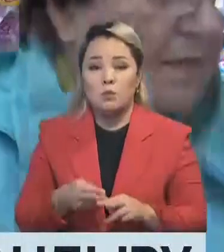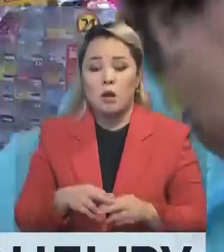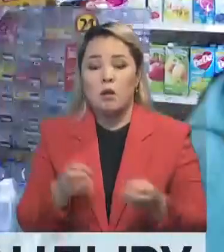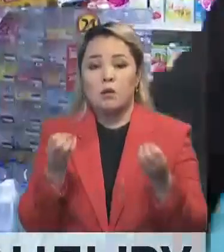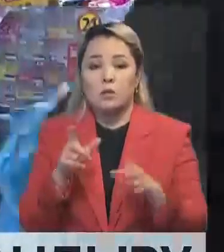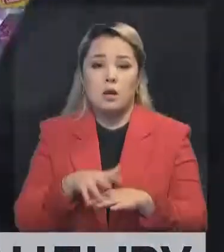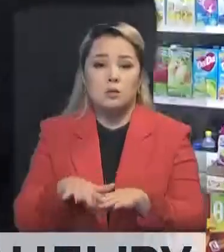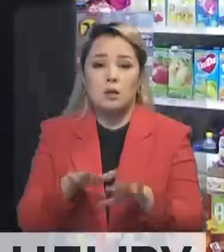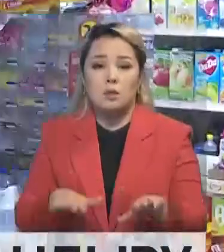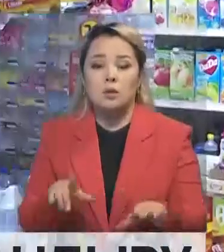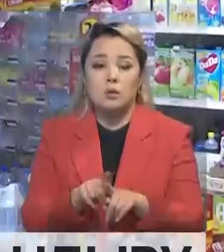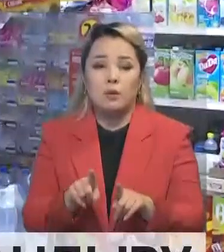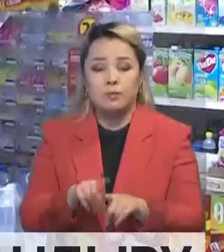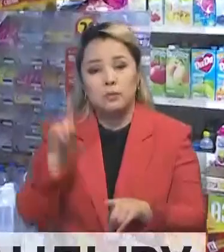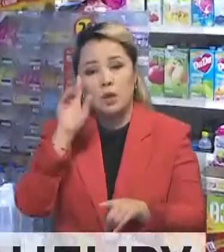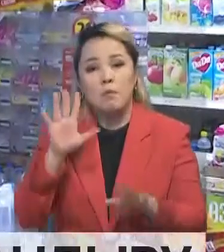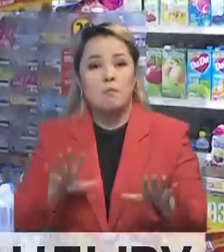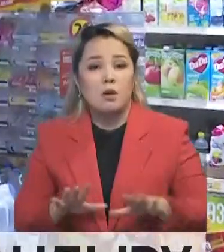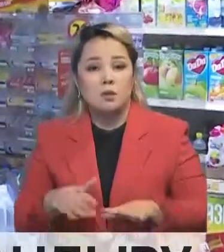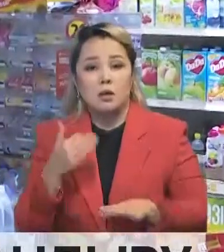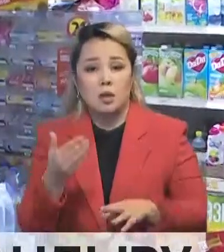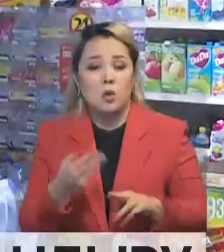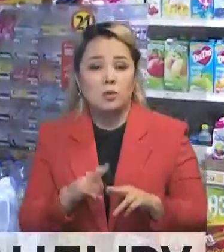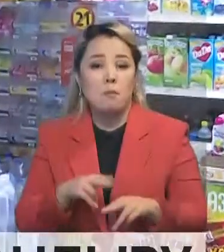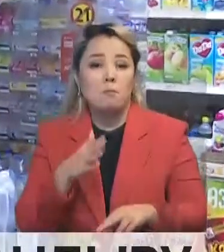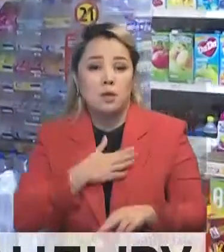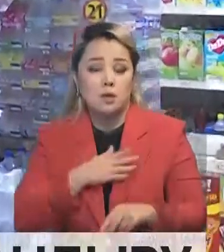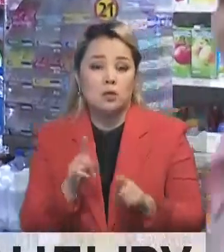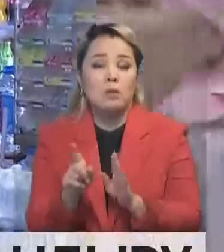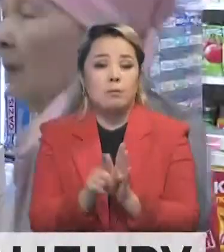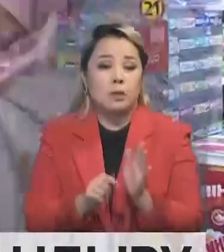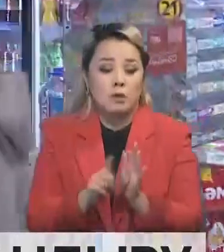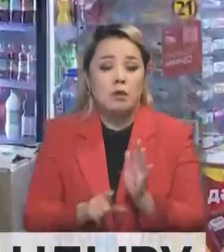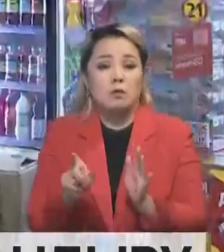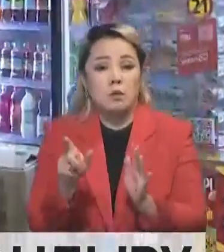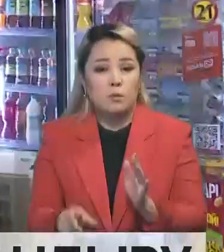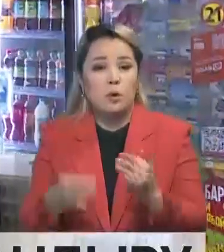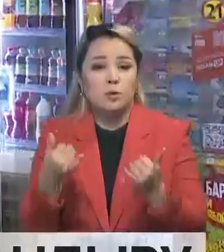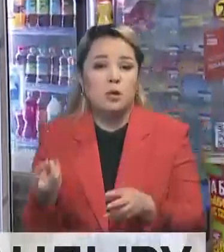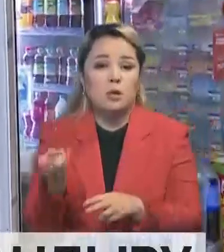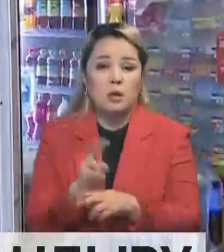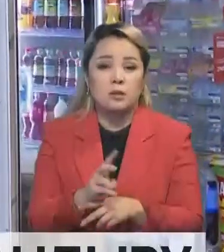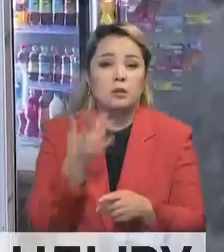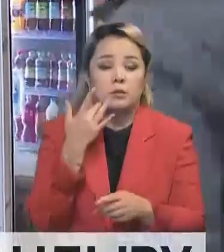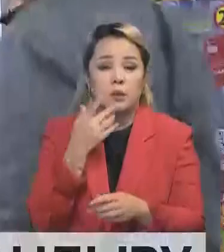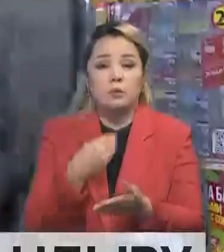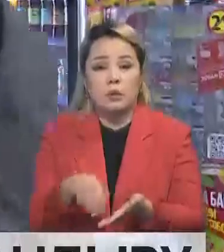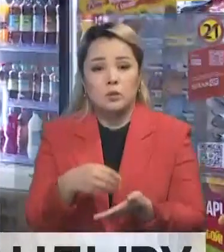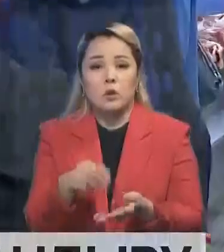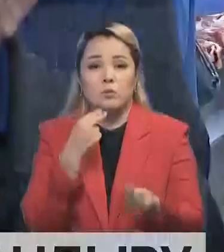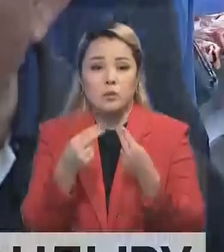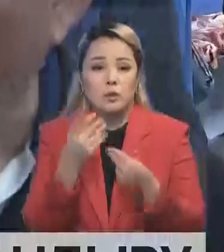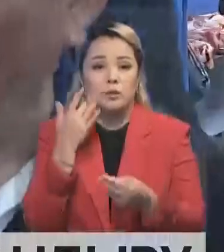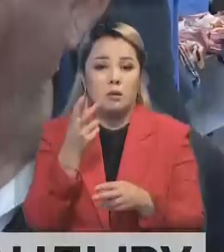Қарапайым халыққа бұл популярный базар. Мысалы, менде зейнеткер, біз осы жерден зат продукты